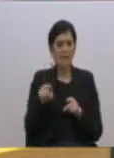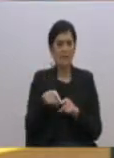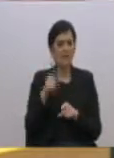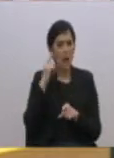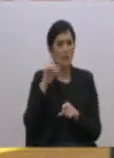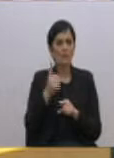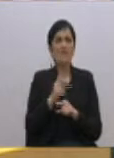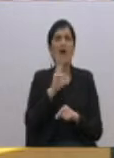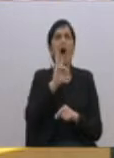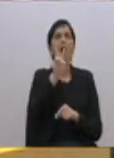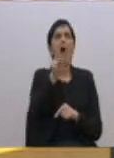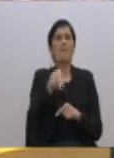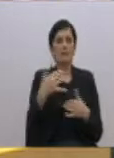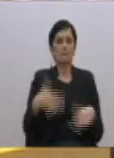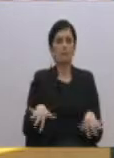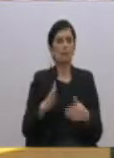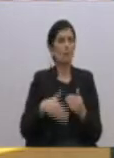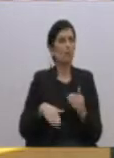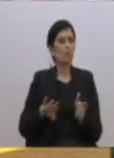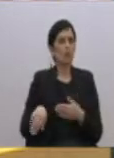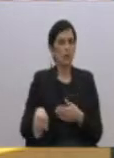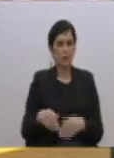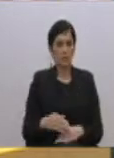ezgamul cu atât am orice da gata.